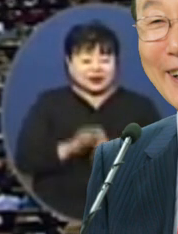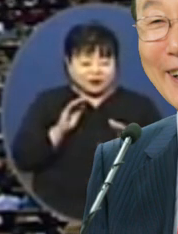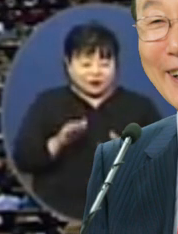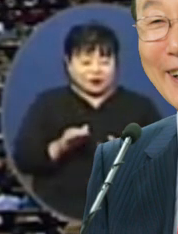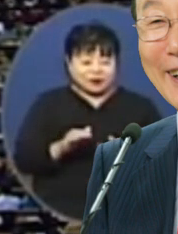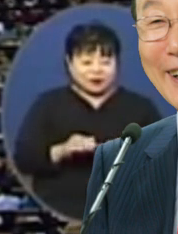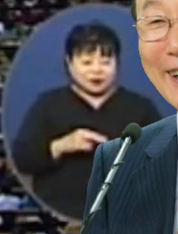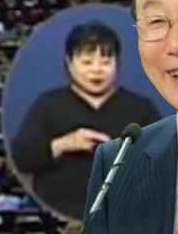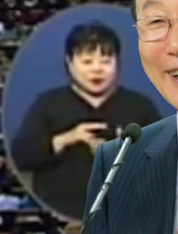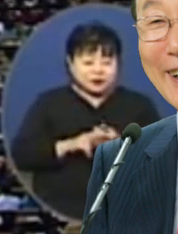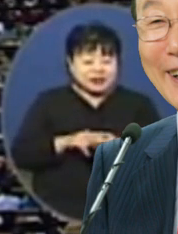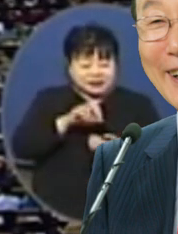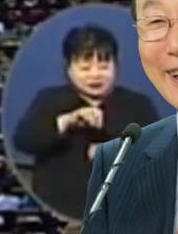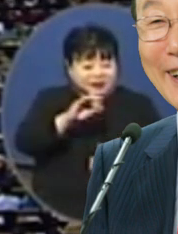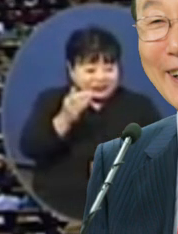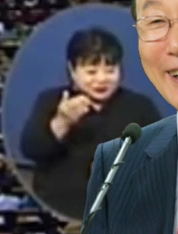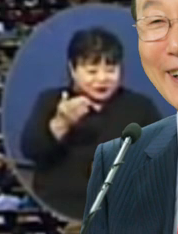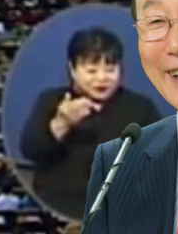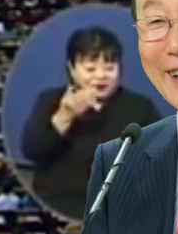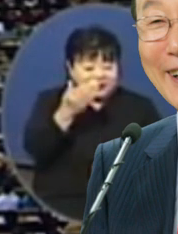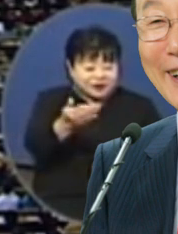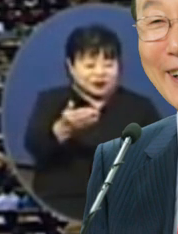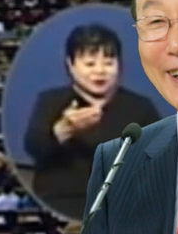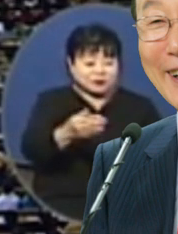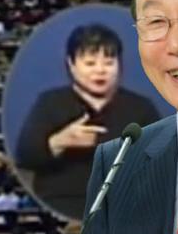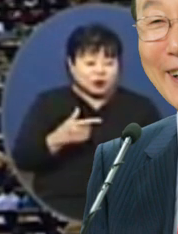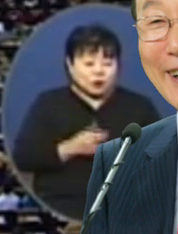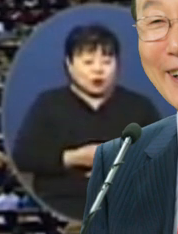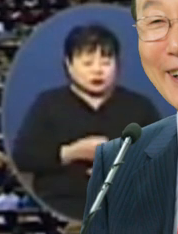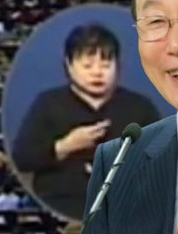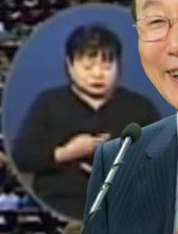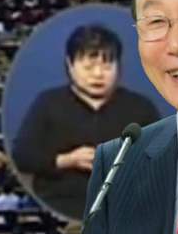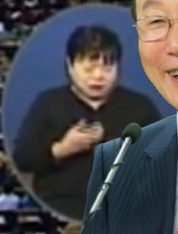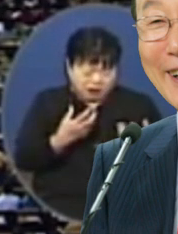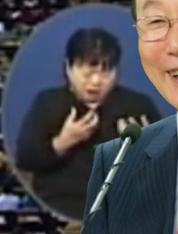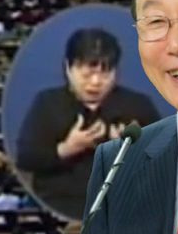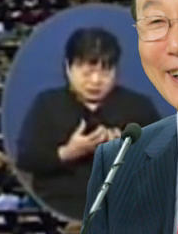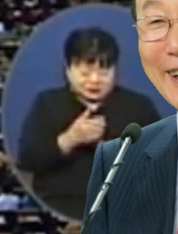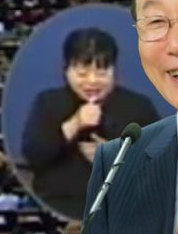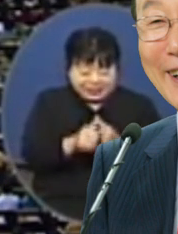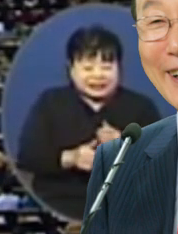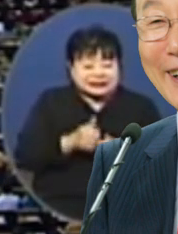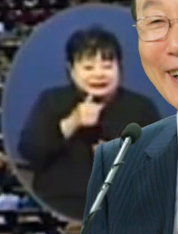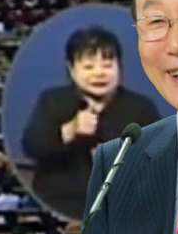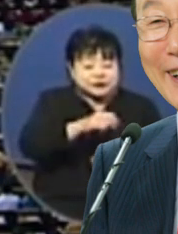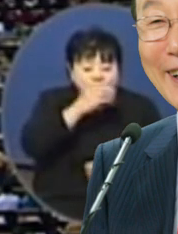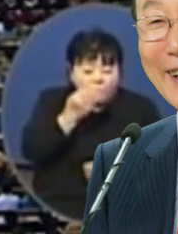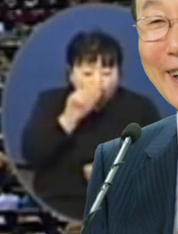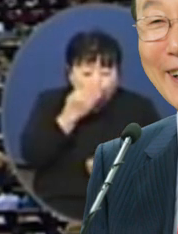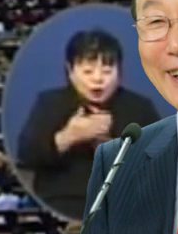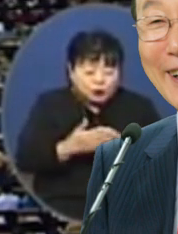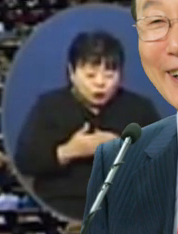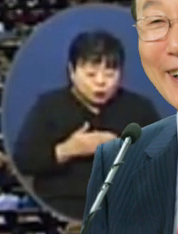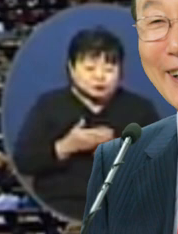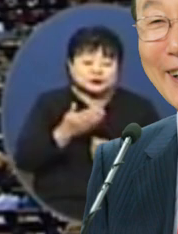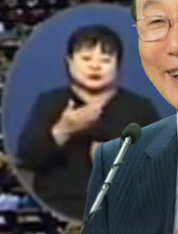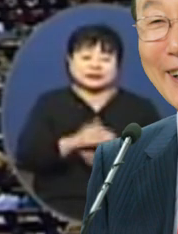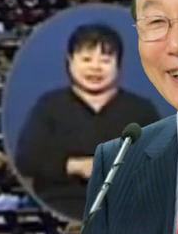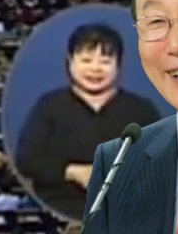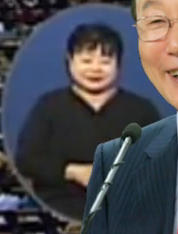또 요새가 되어 주시옵시고 여러분 원수가 들끓는 가운데 하나님의 거룩한 도움이 되어 주시는